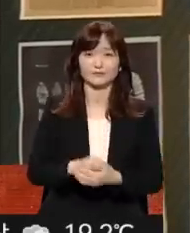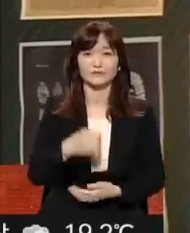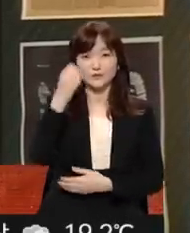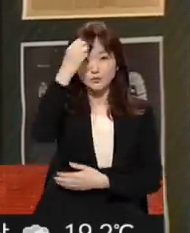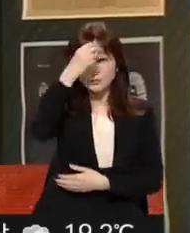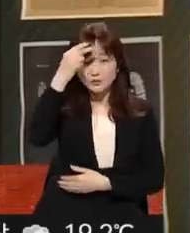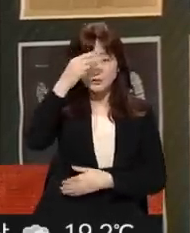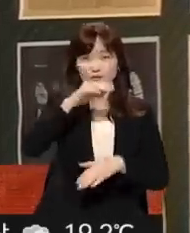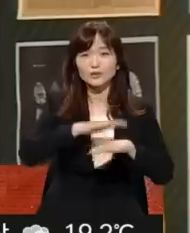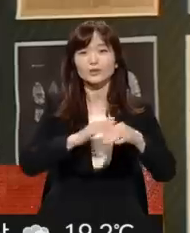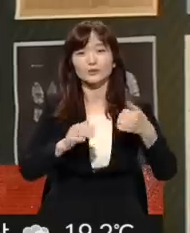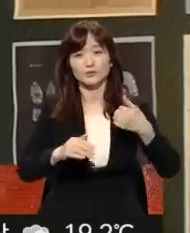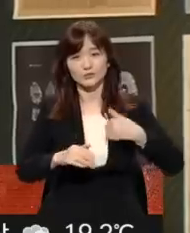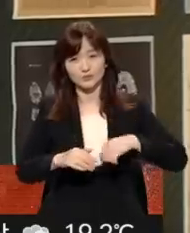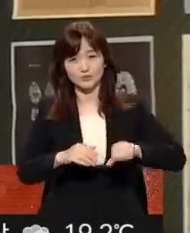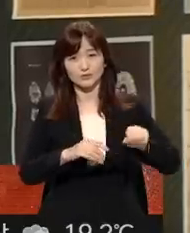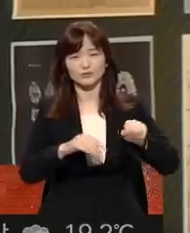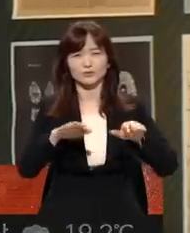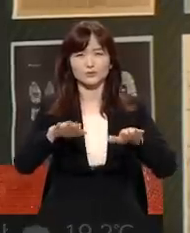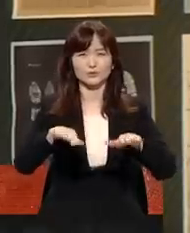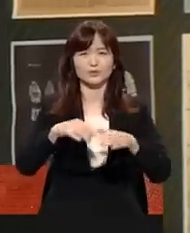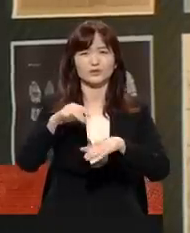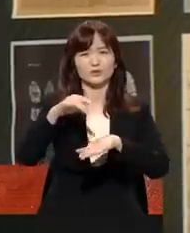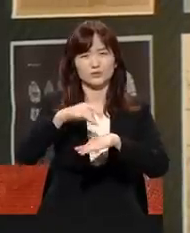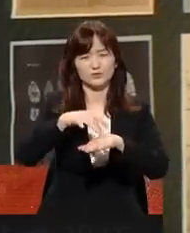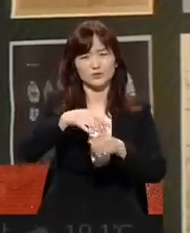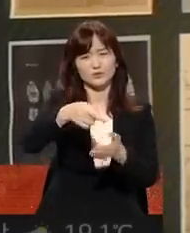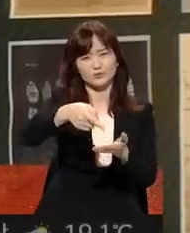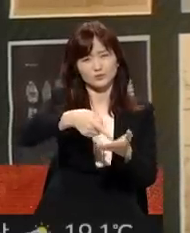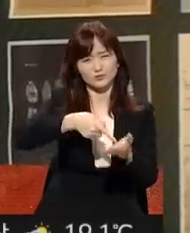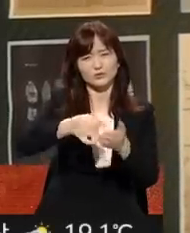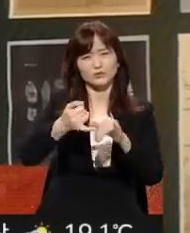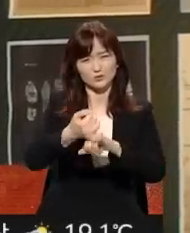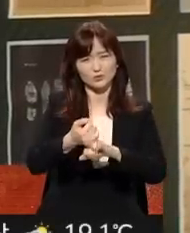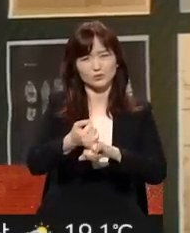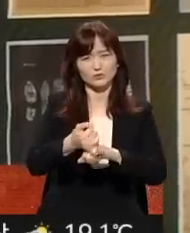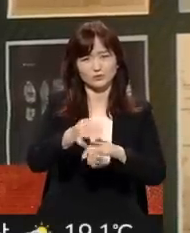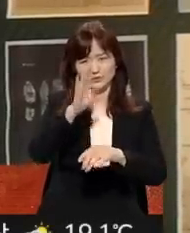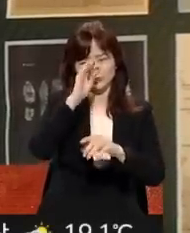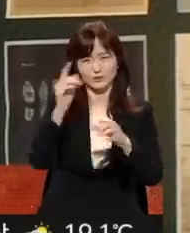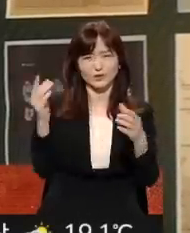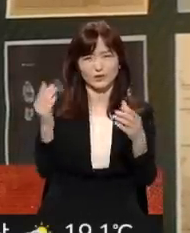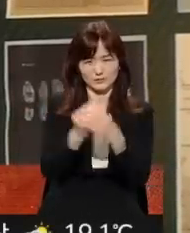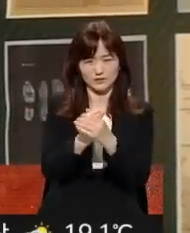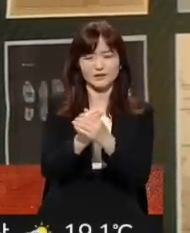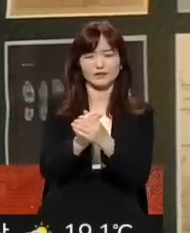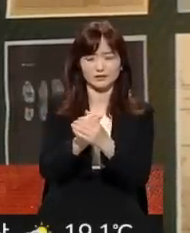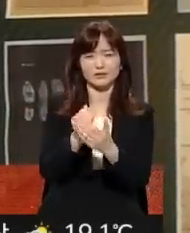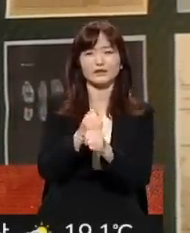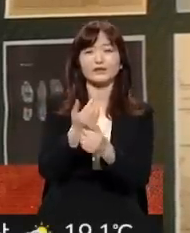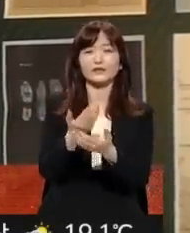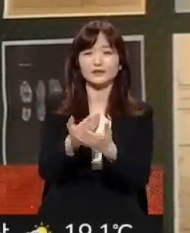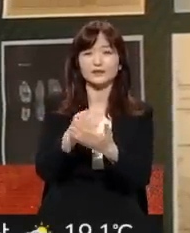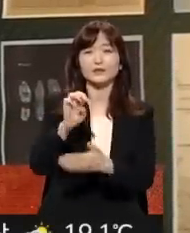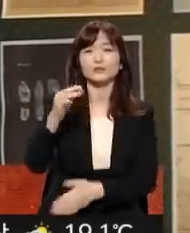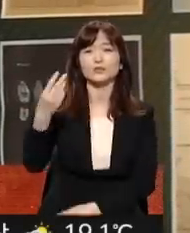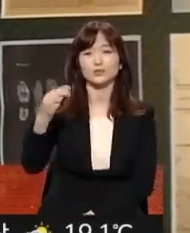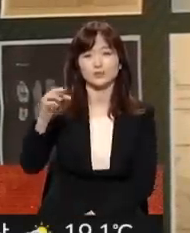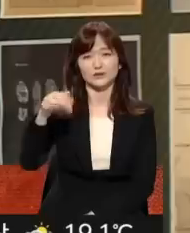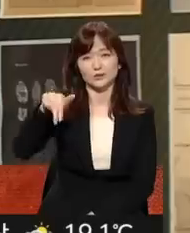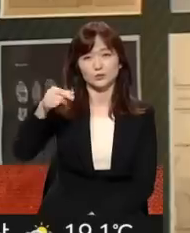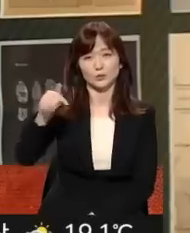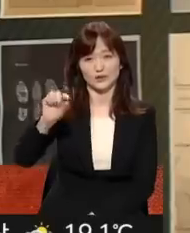고등학교 2학년 우리 손주 오늘 골수이식 받습니다. 꼭 완치 빌어주세요 하신 이순옥님. 플로리다의 조한나님,